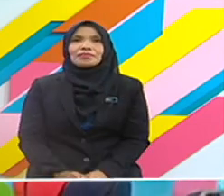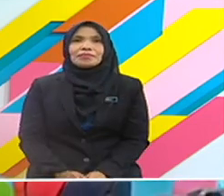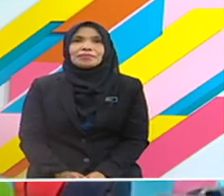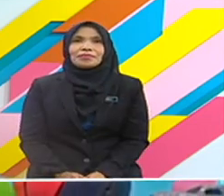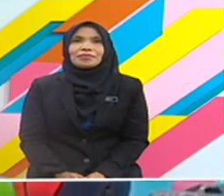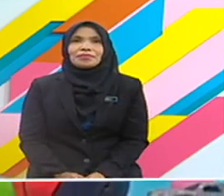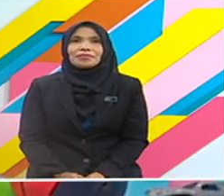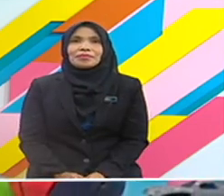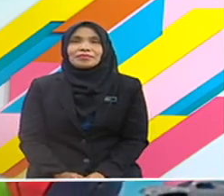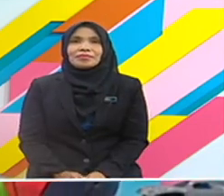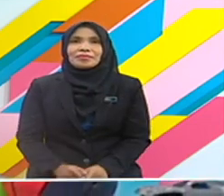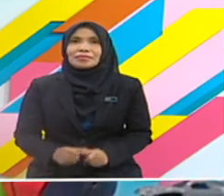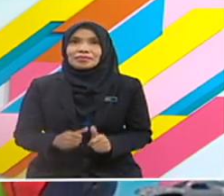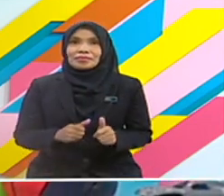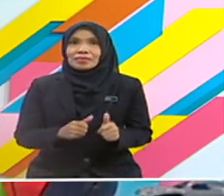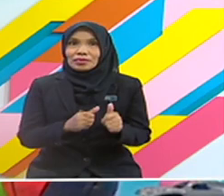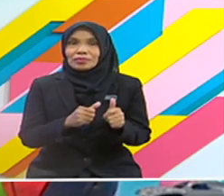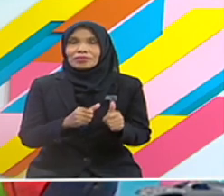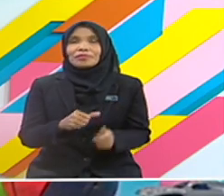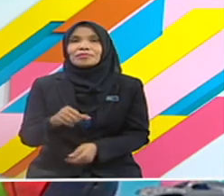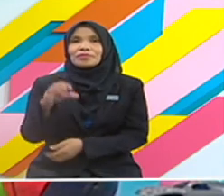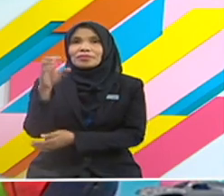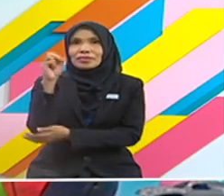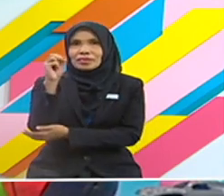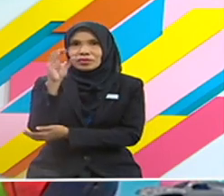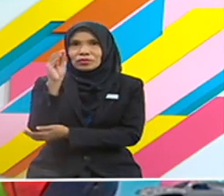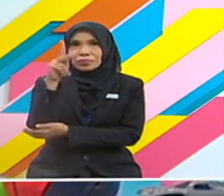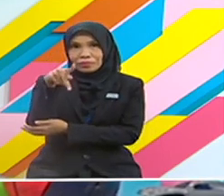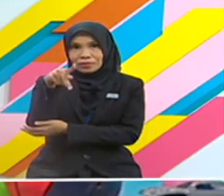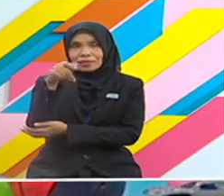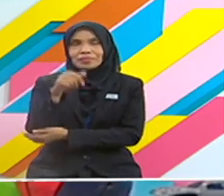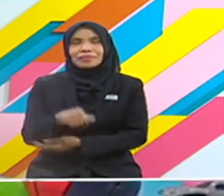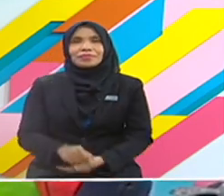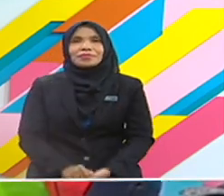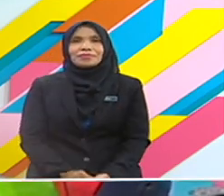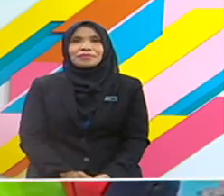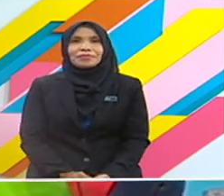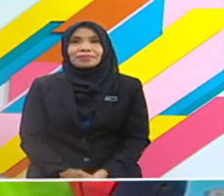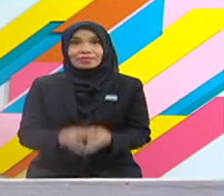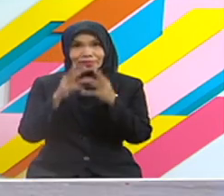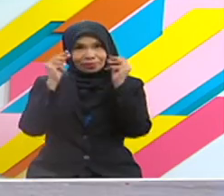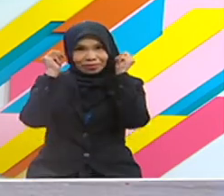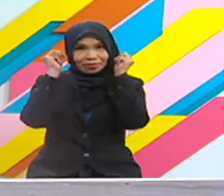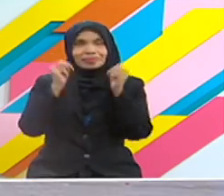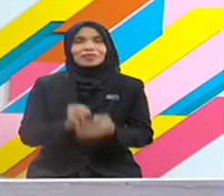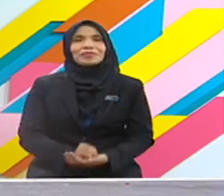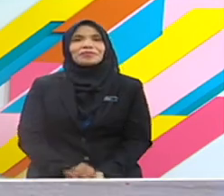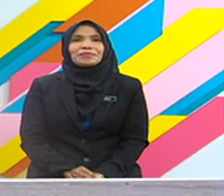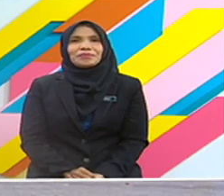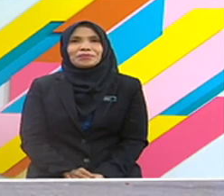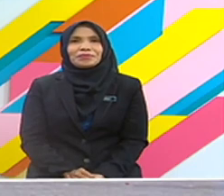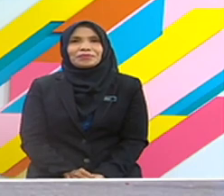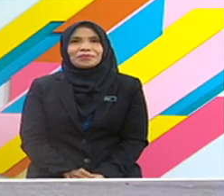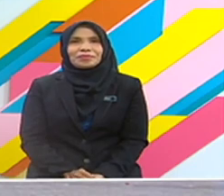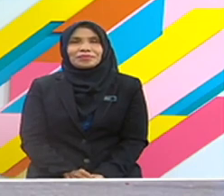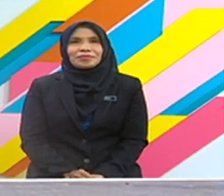apa pun penting untuk kita memakai pelitup muka. Okey, baiklah. kita pun